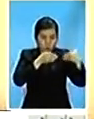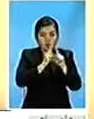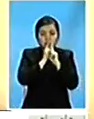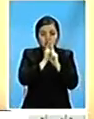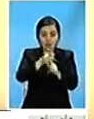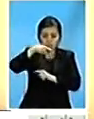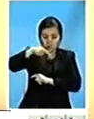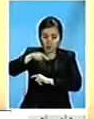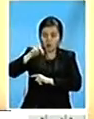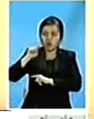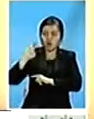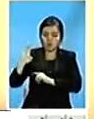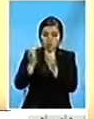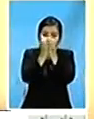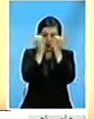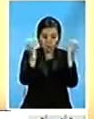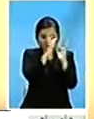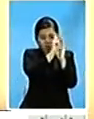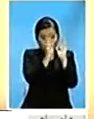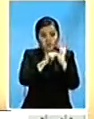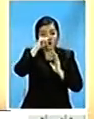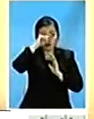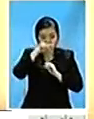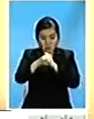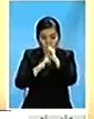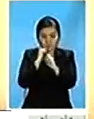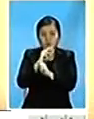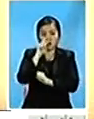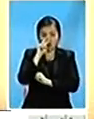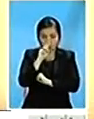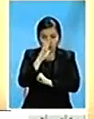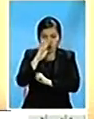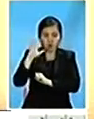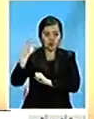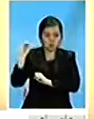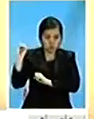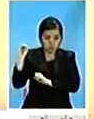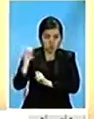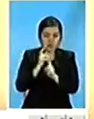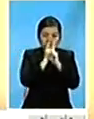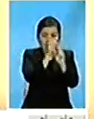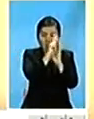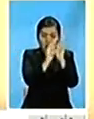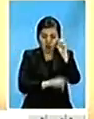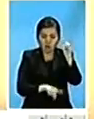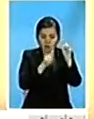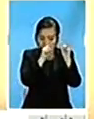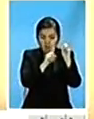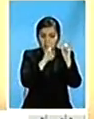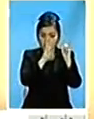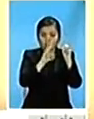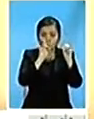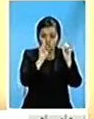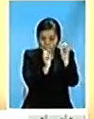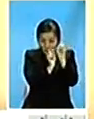ติของรัฐธรรมนูญแห่งราชอาณาจักรไทยพุทธศักราช2550มาตรา168วรรค